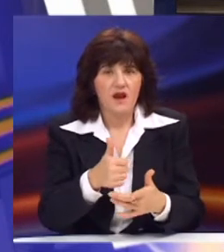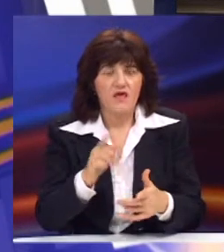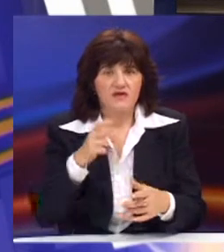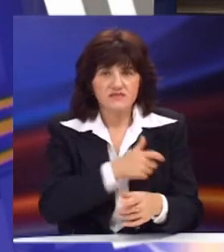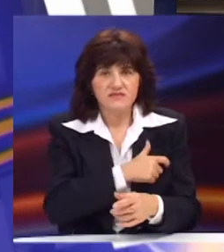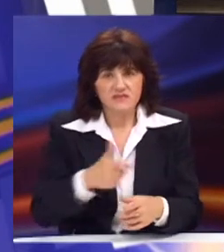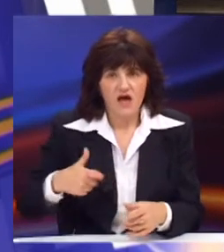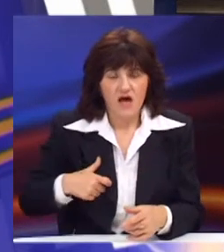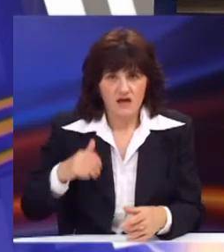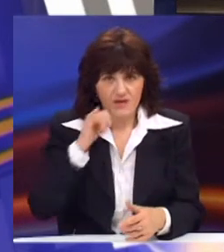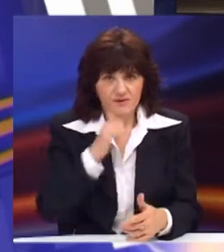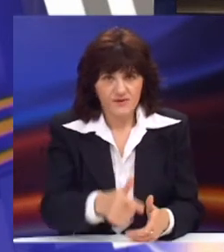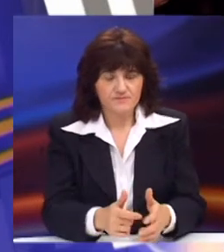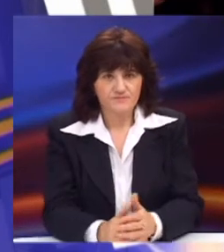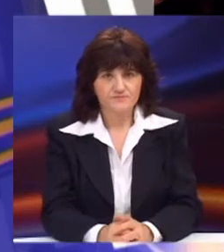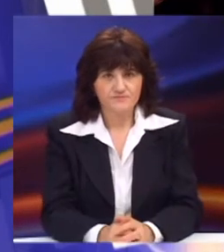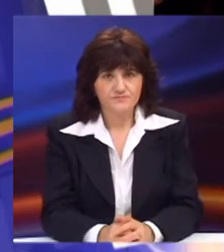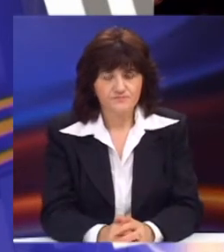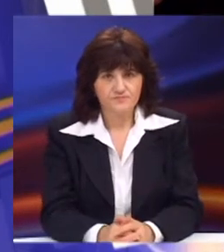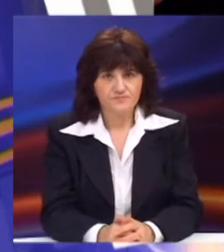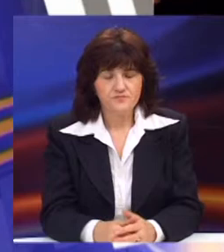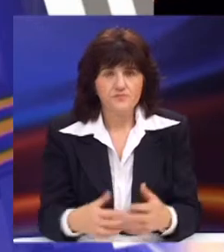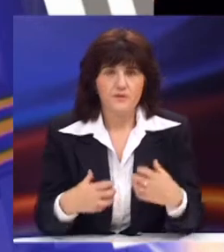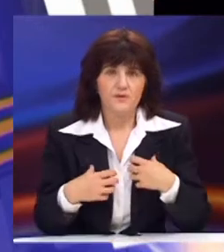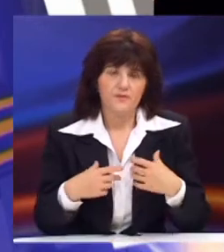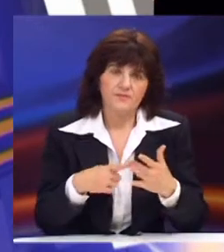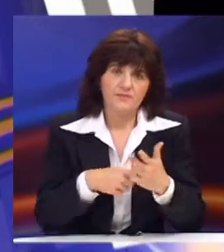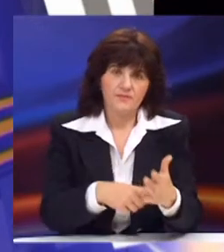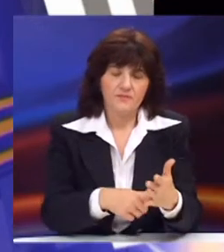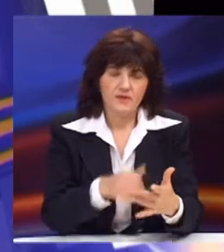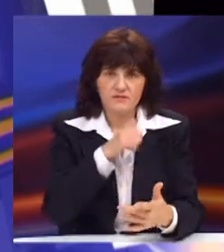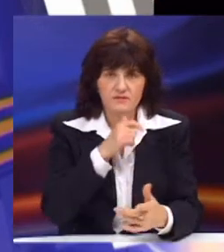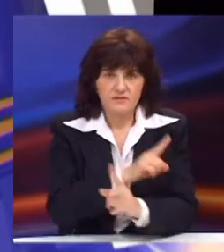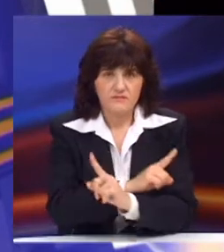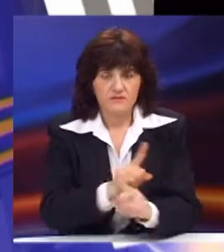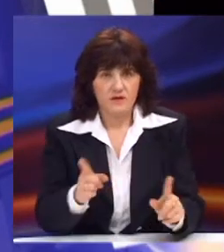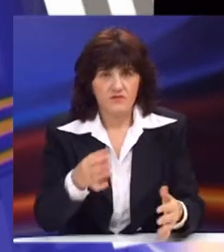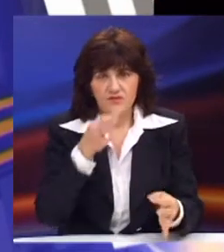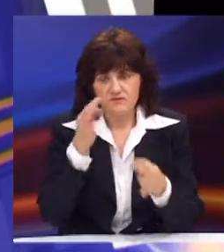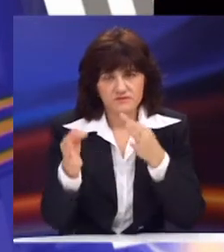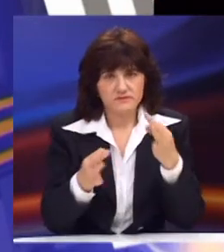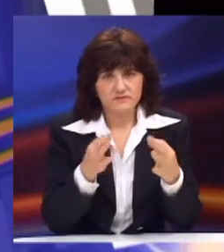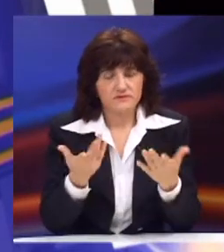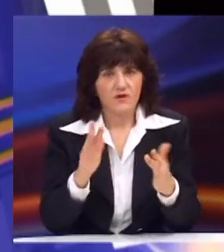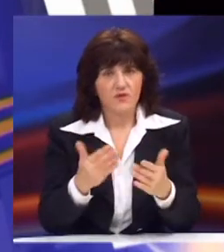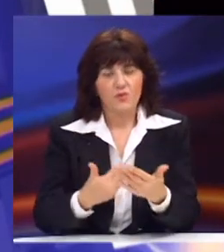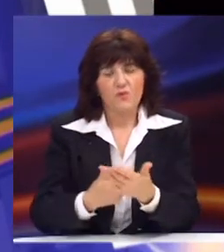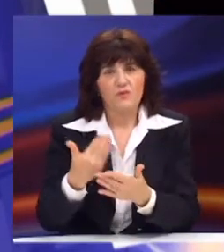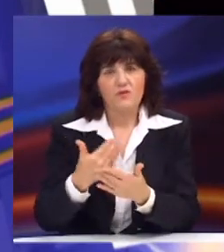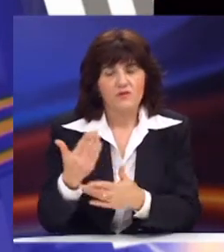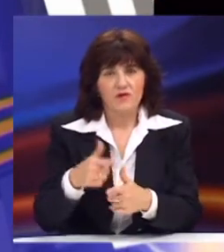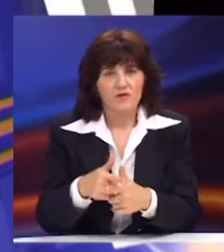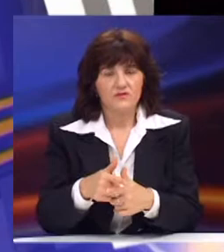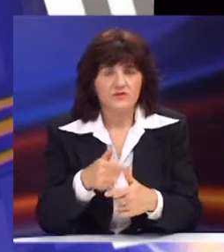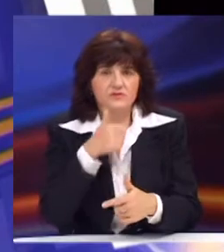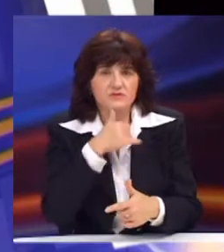Hotel Bulić iz Zagreba. Predstava Grad je nastala kao produkt niza aktivnosti kojima su istraživani doživljaji